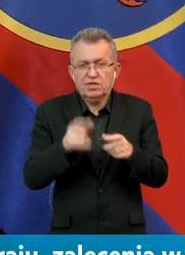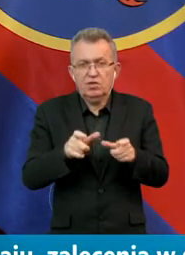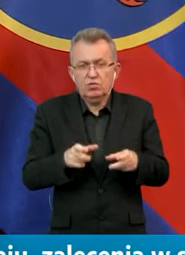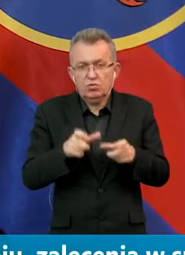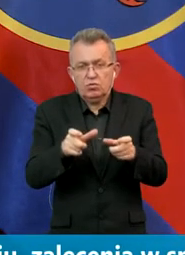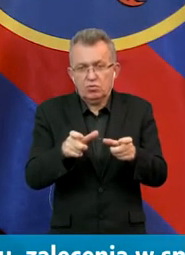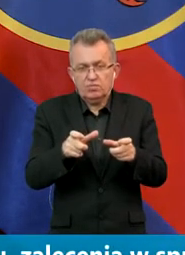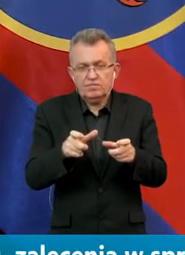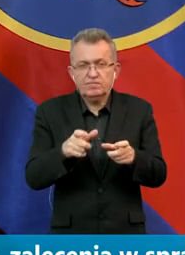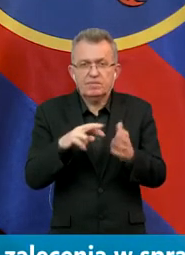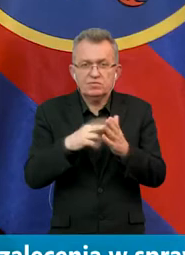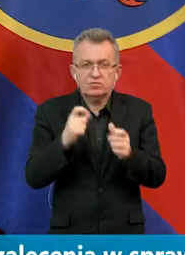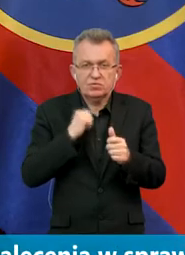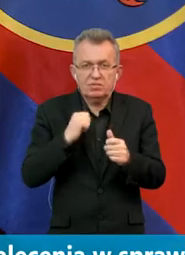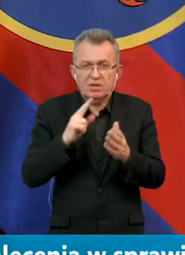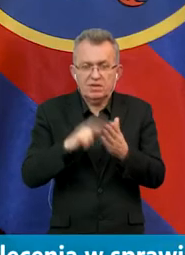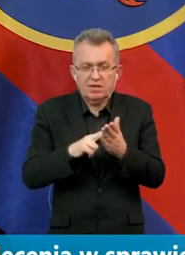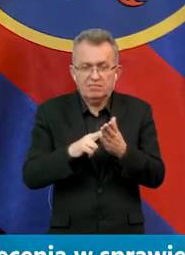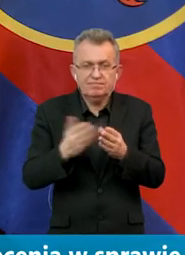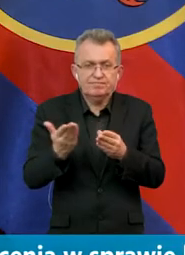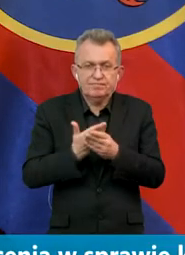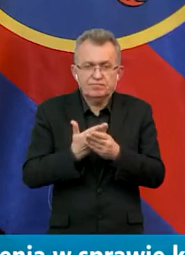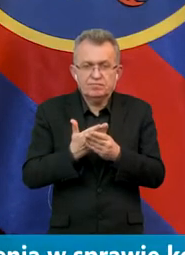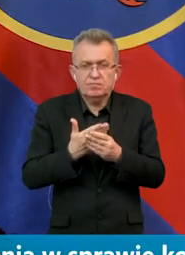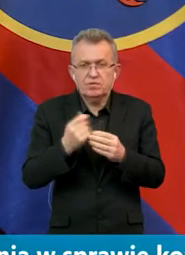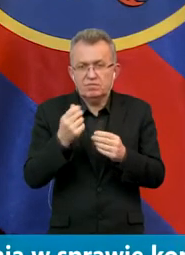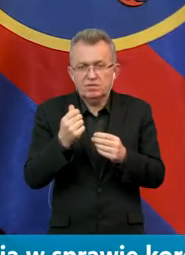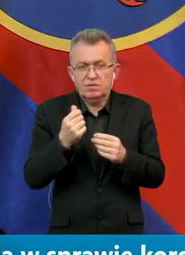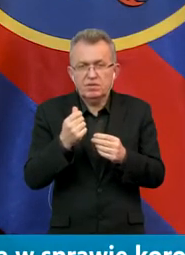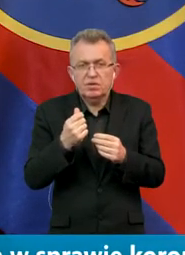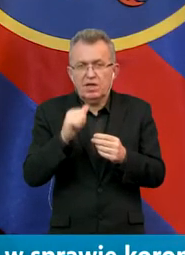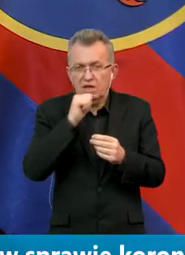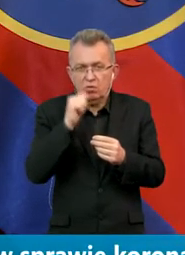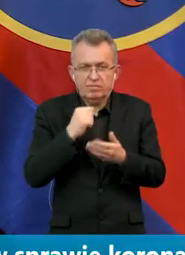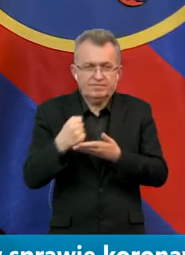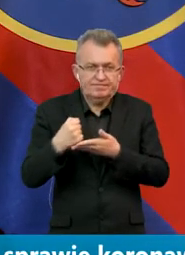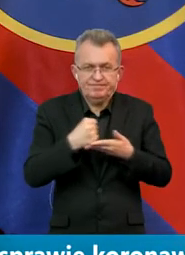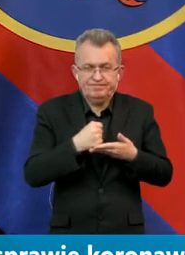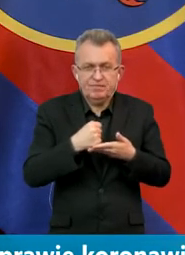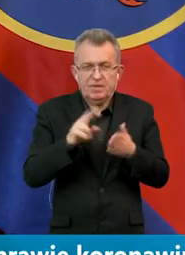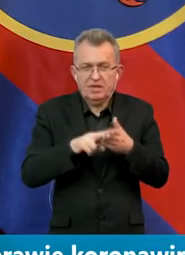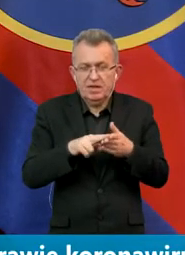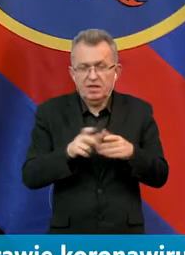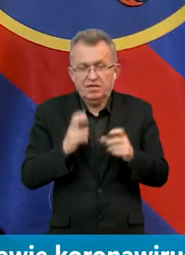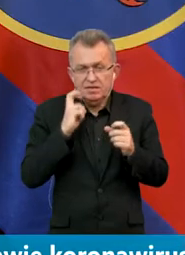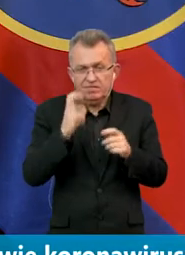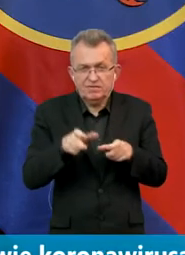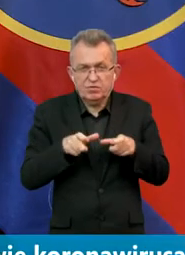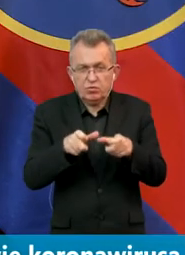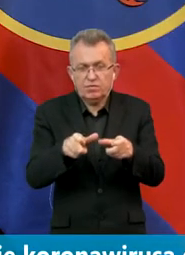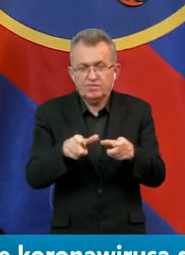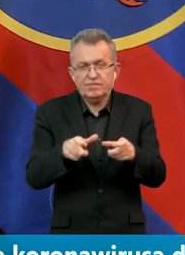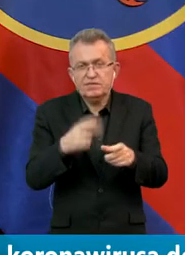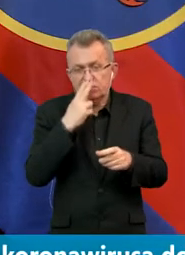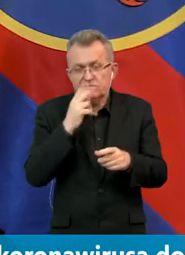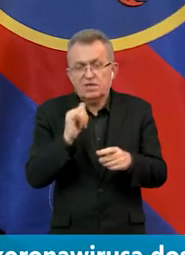na propozycje w nowej perspektywie środków unijnych przeznaczonych na torowiska. Zobaczymy, ile się uda